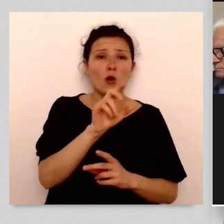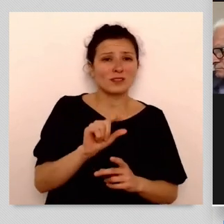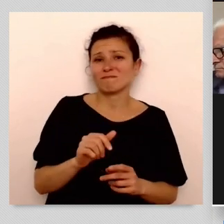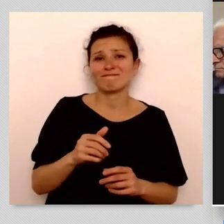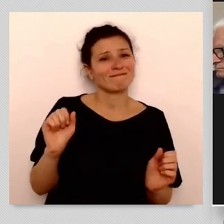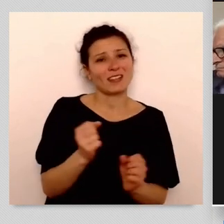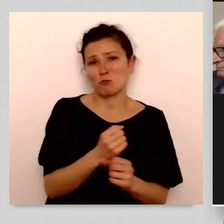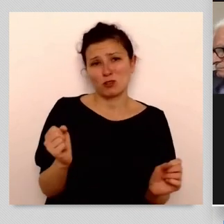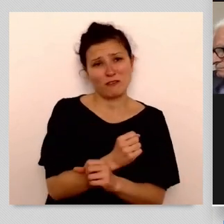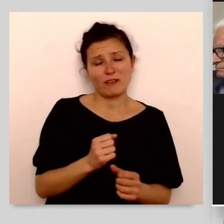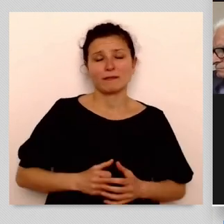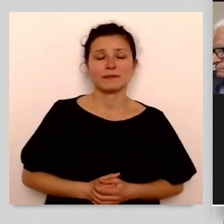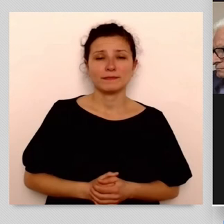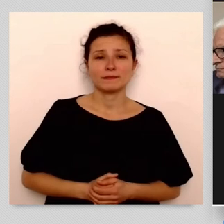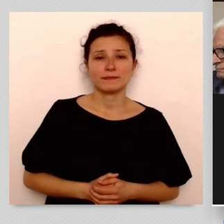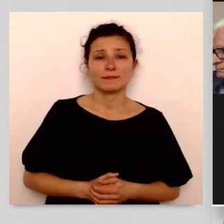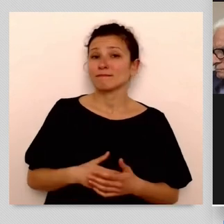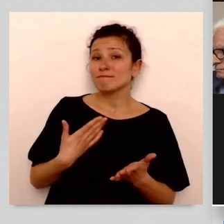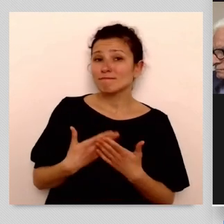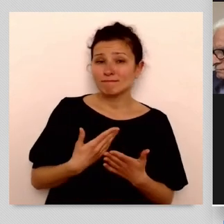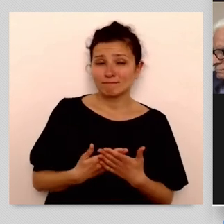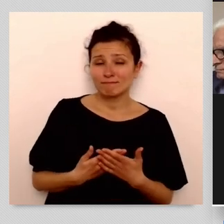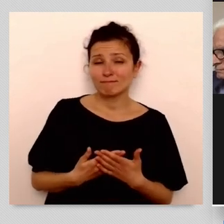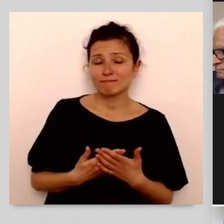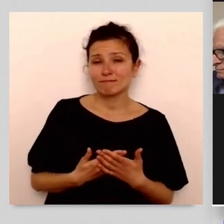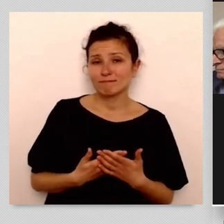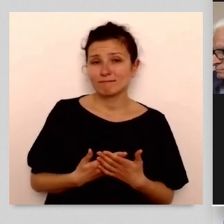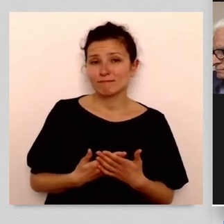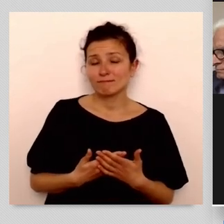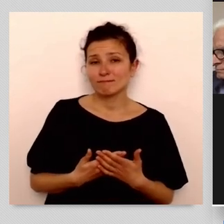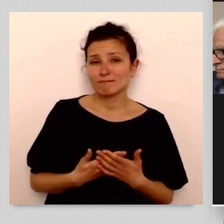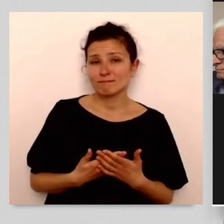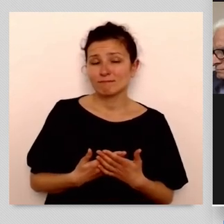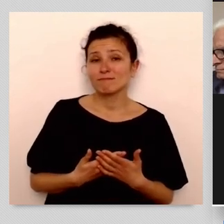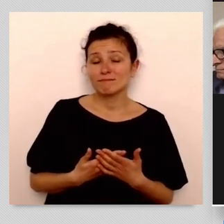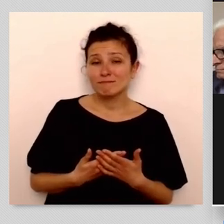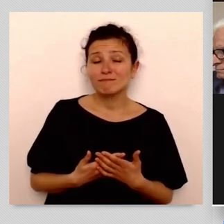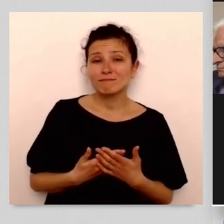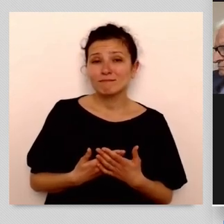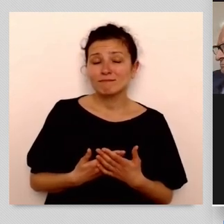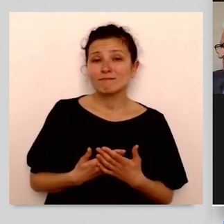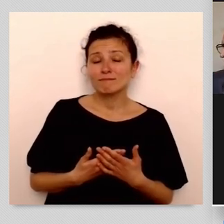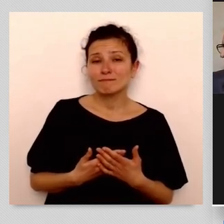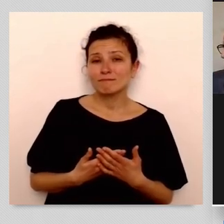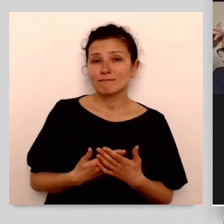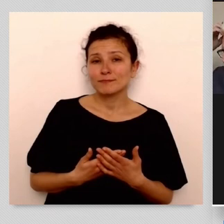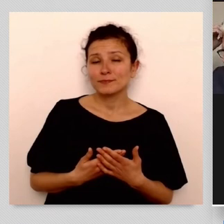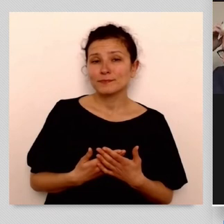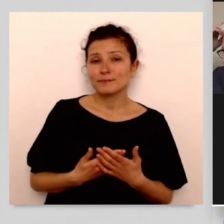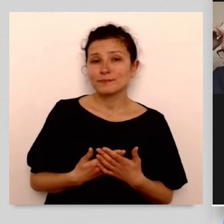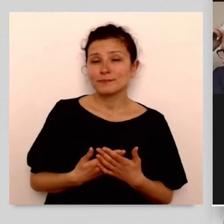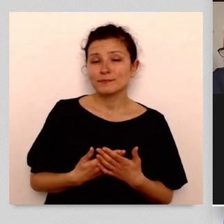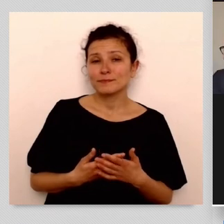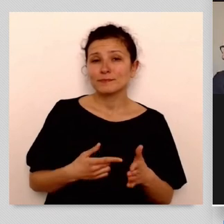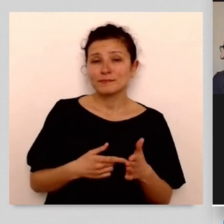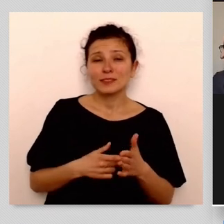możliwe. I nie przypadkiem zatem tak duże parcie i ciśnienie na budowę